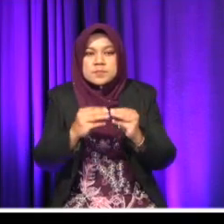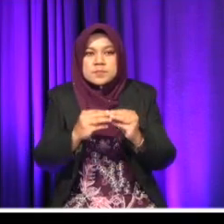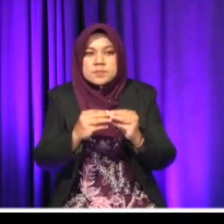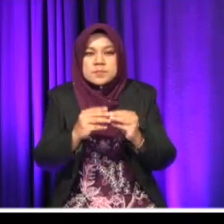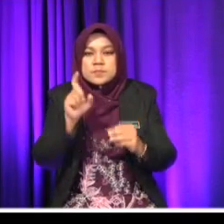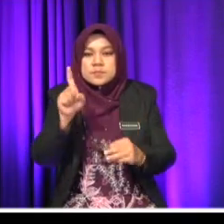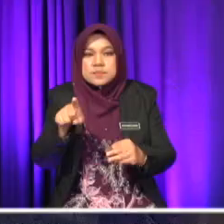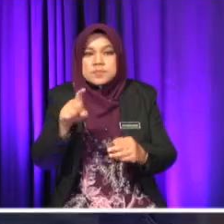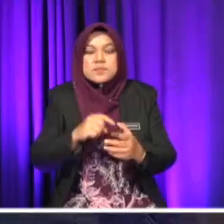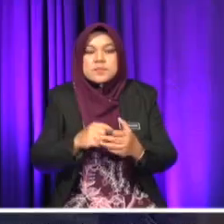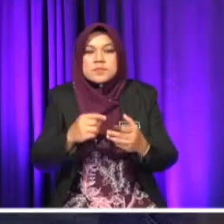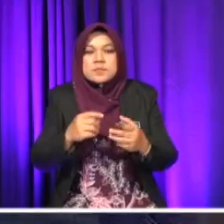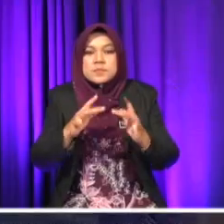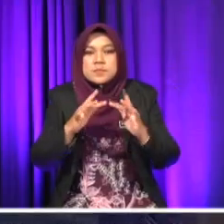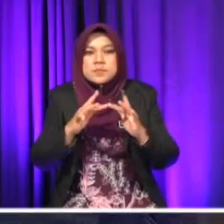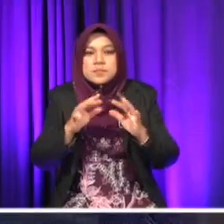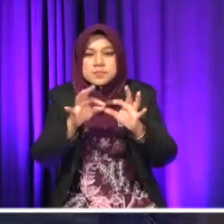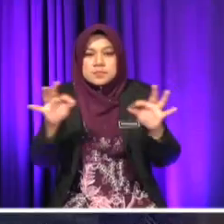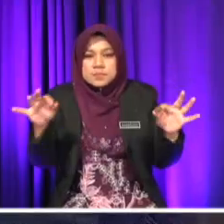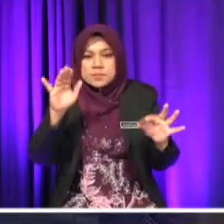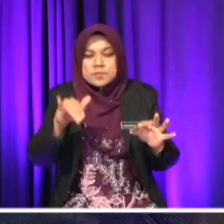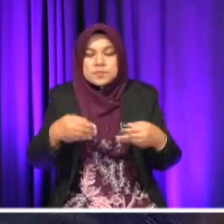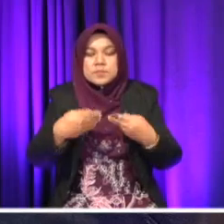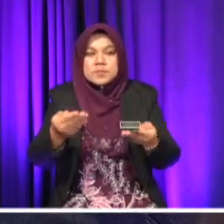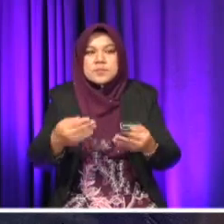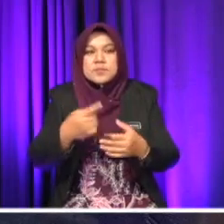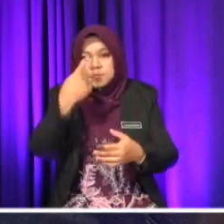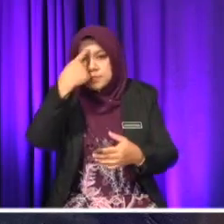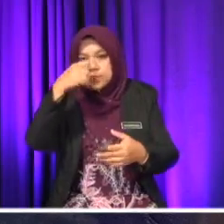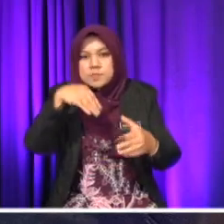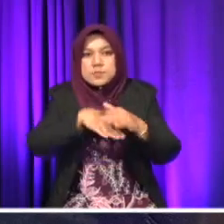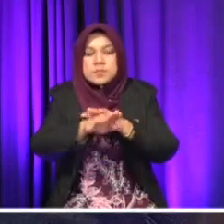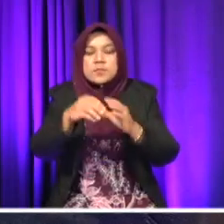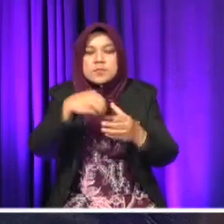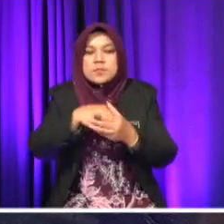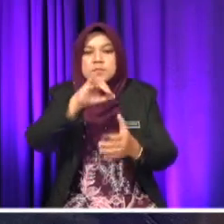yang diberikan untuk kita berada dalam aplikasi